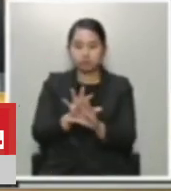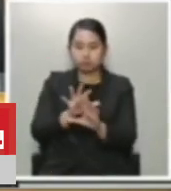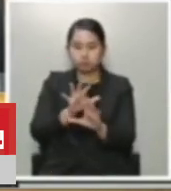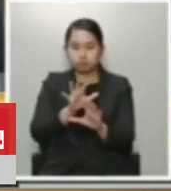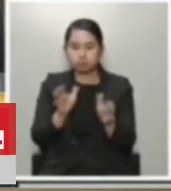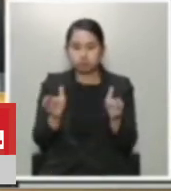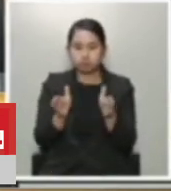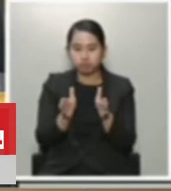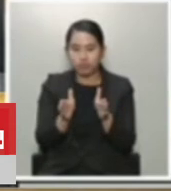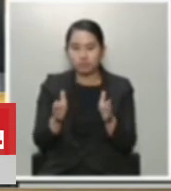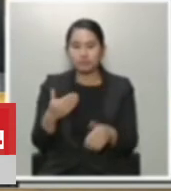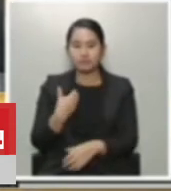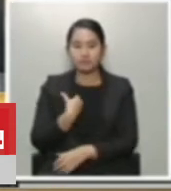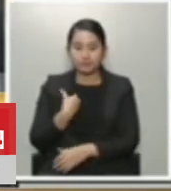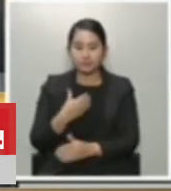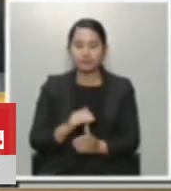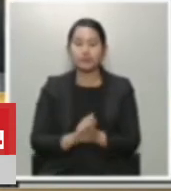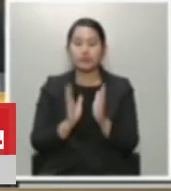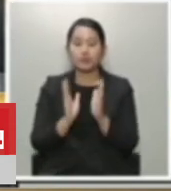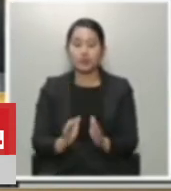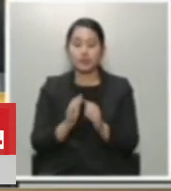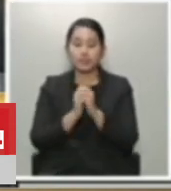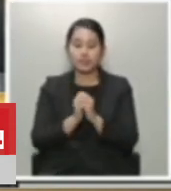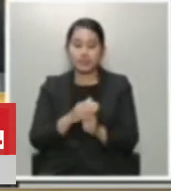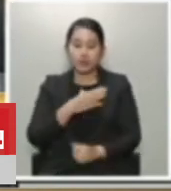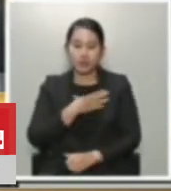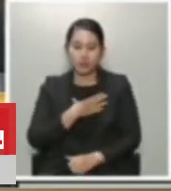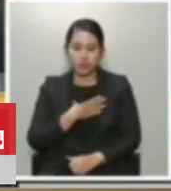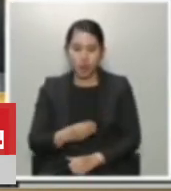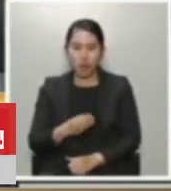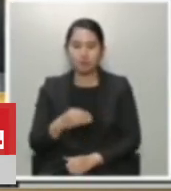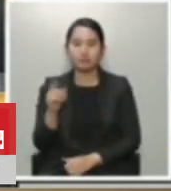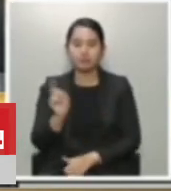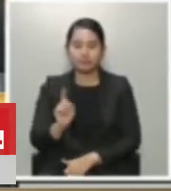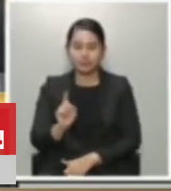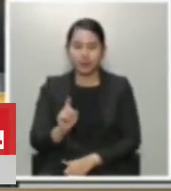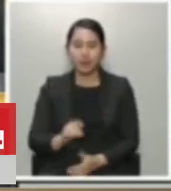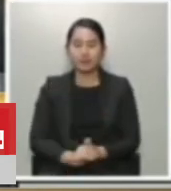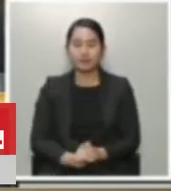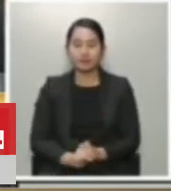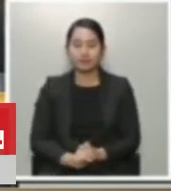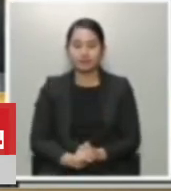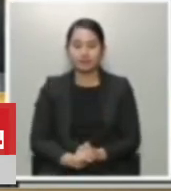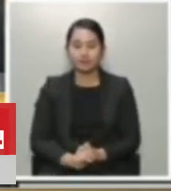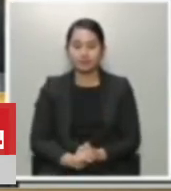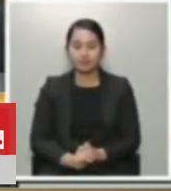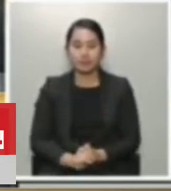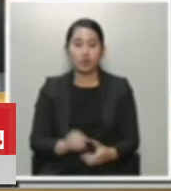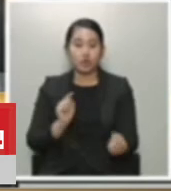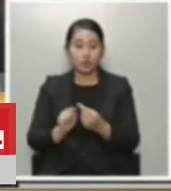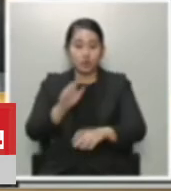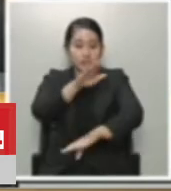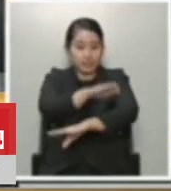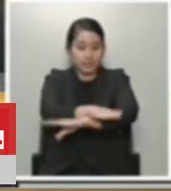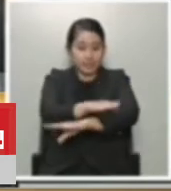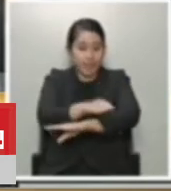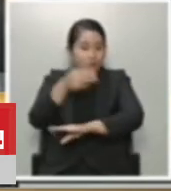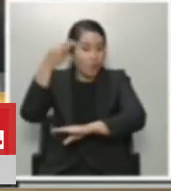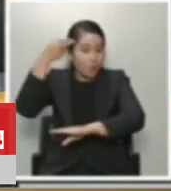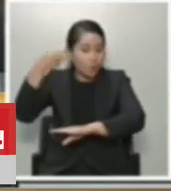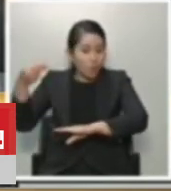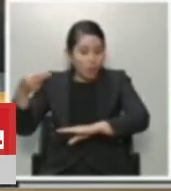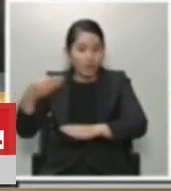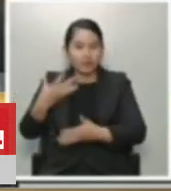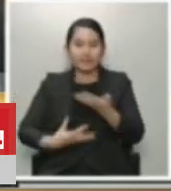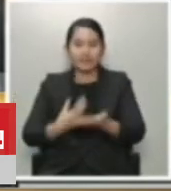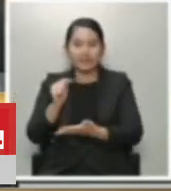ะชาวจีนนะครับที่เป็นที่นิยมนะครับไม่ว่าจะเป็นนะครับศาลพระพิฆเนศที่ตรงบริเวณสี่แยกห้วยขวางไม่ว่าจะเป็นตลาดนัดร